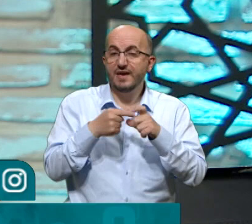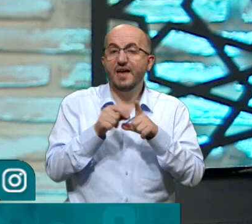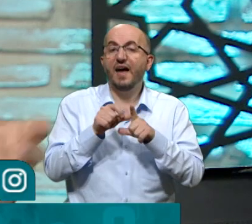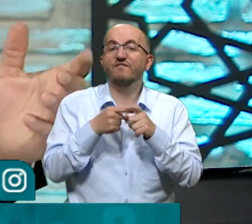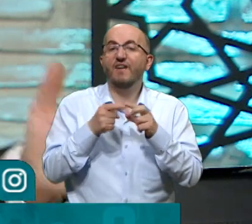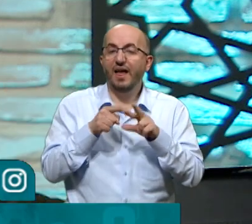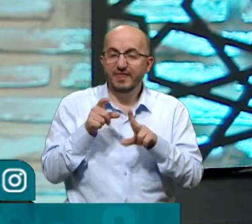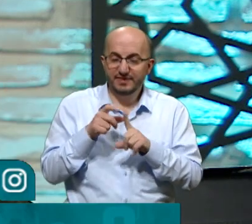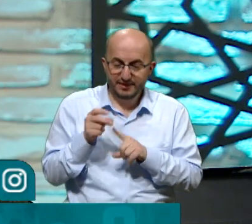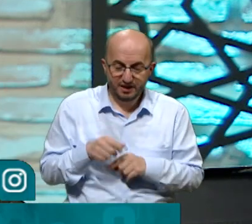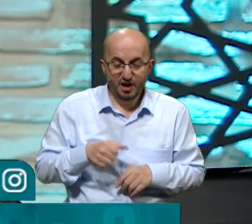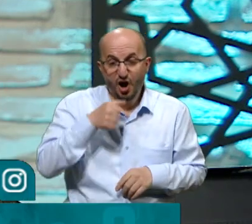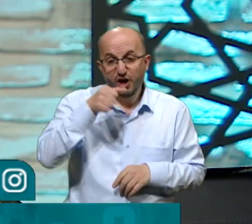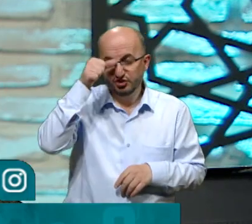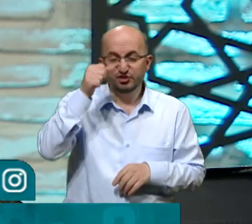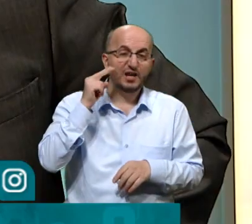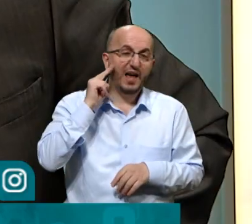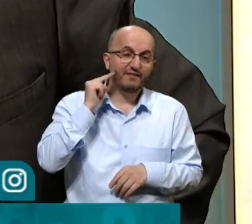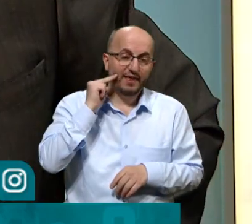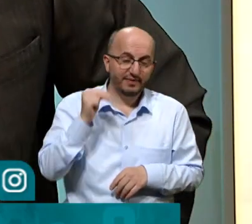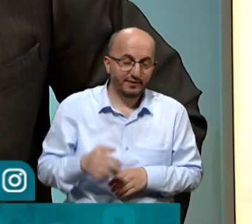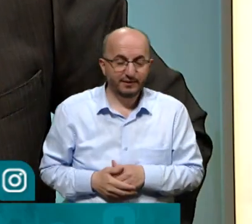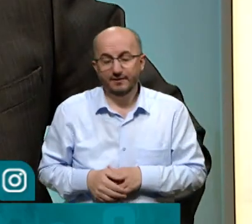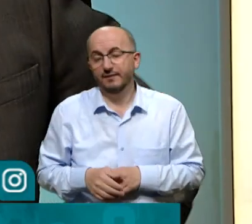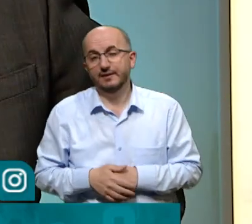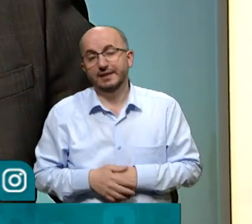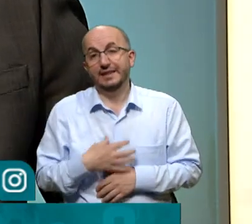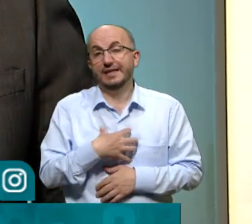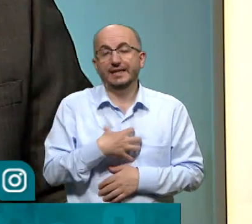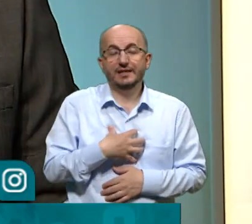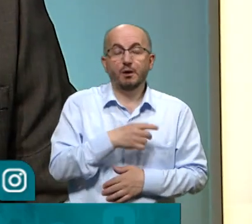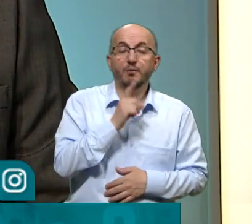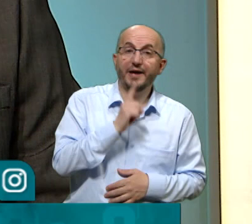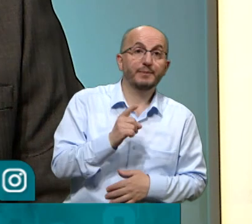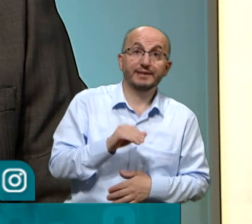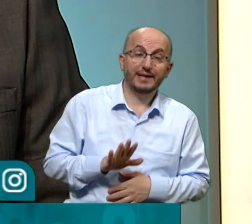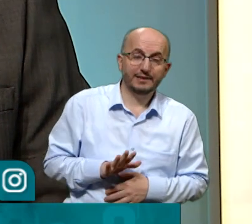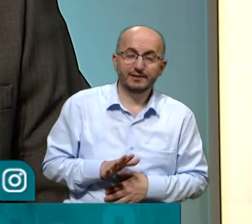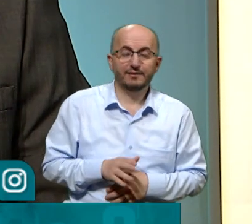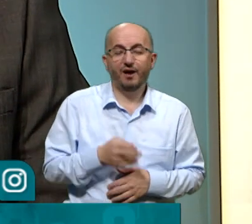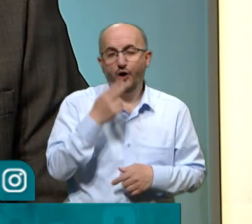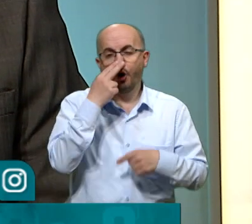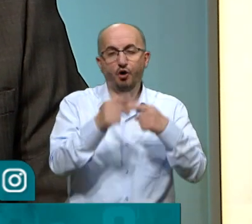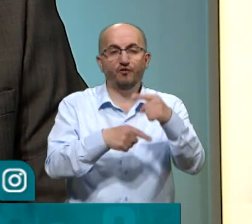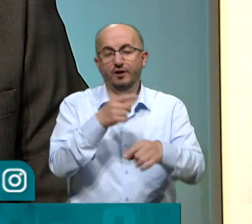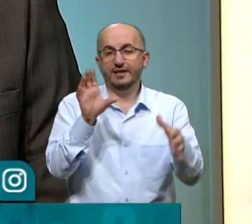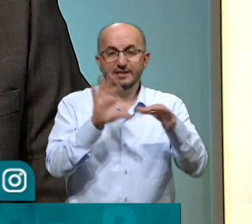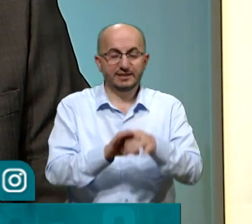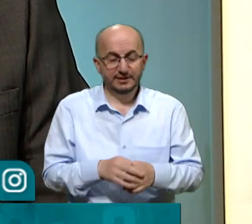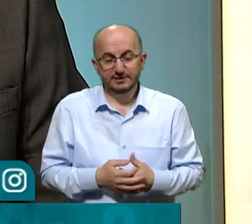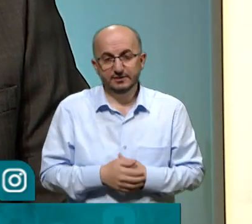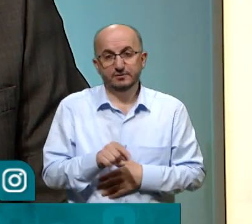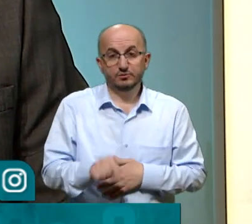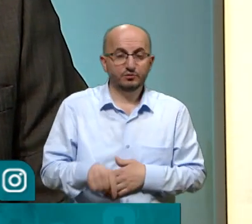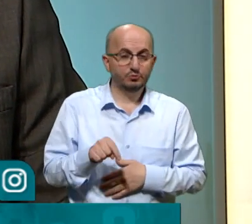Hacı efendi biraz Beyler gibi burada bir sıfatla Ama bu tamamıyla dini bir Emir değil Tamamen tamamiyle ölçü ile ilgilidir